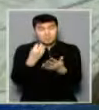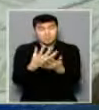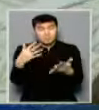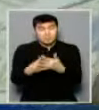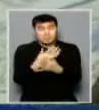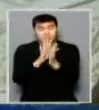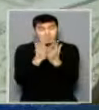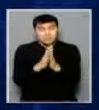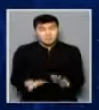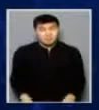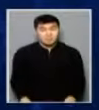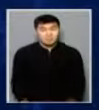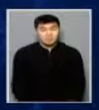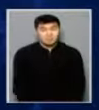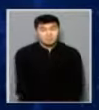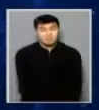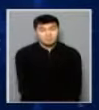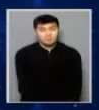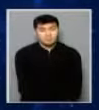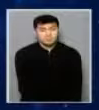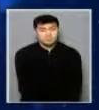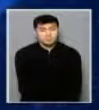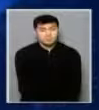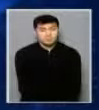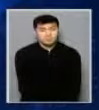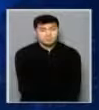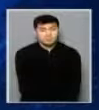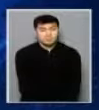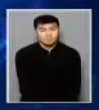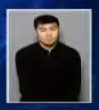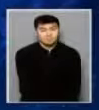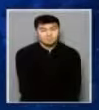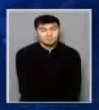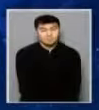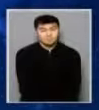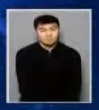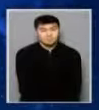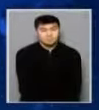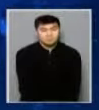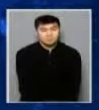новой книге. Торган Жортабай, Айнгуль Харульна, Айбек Галымов, телеканал Атырау.